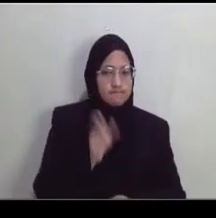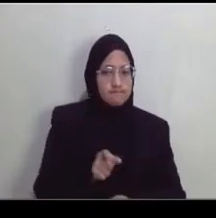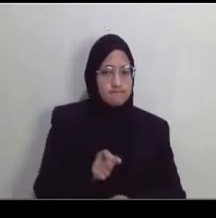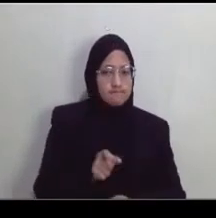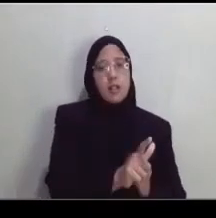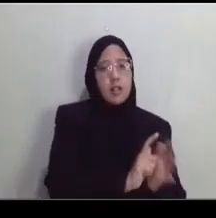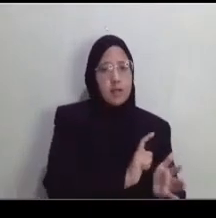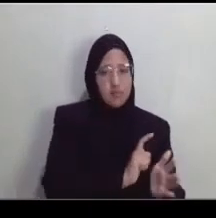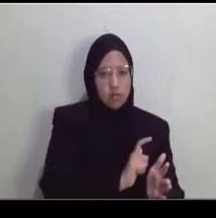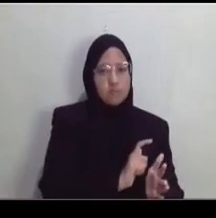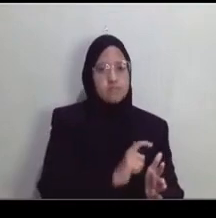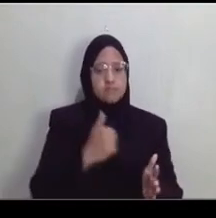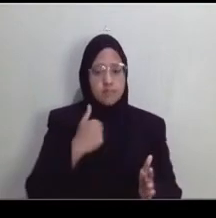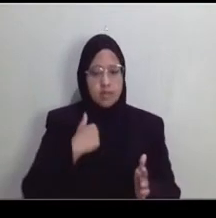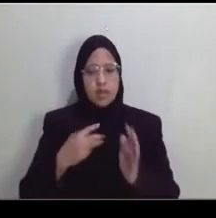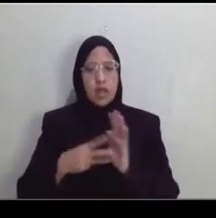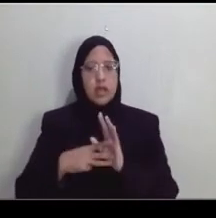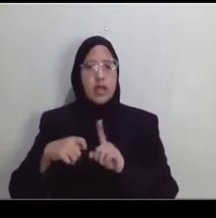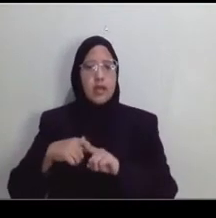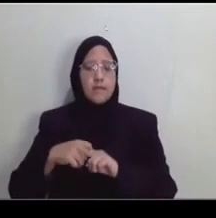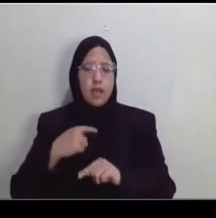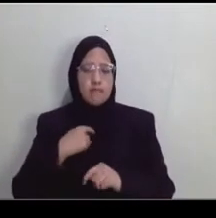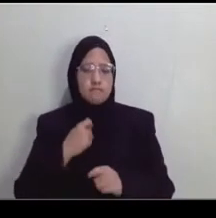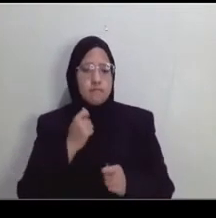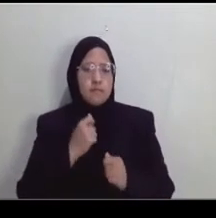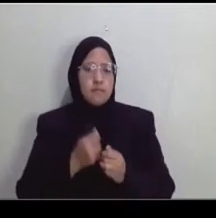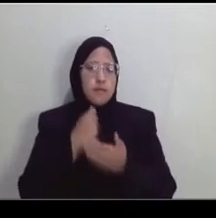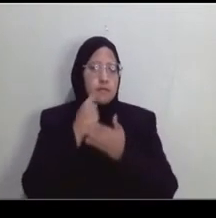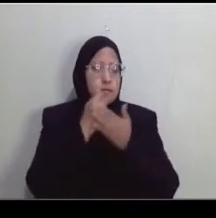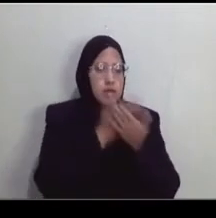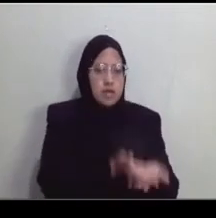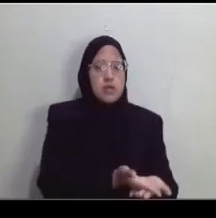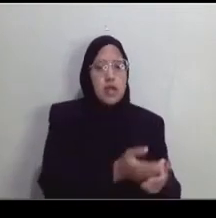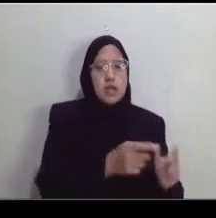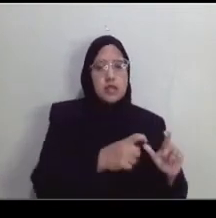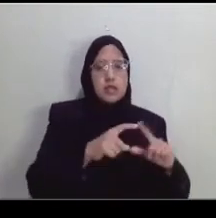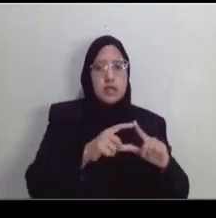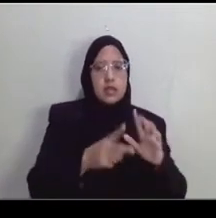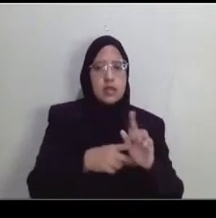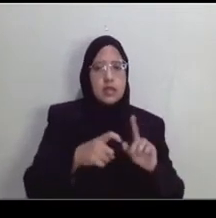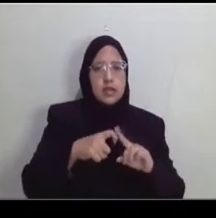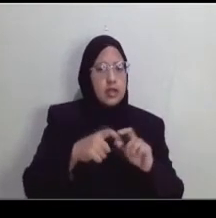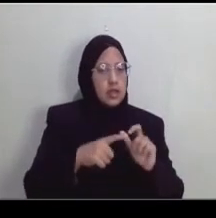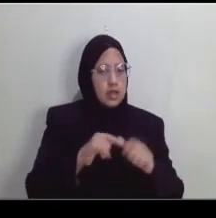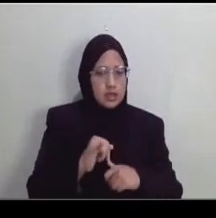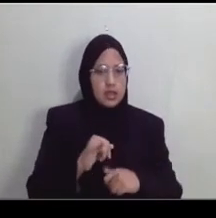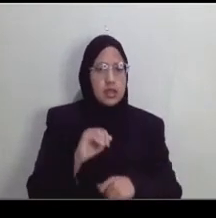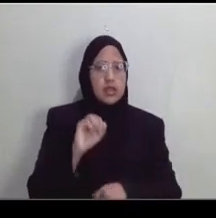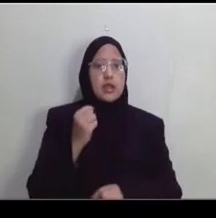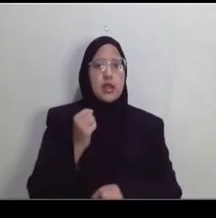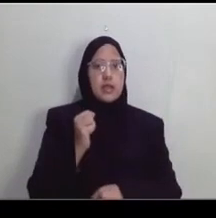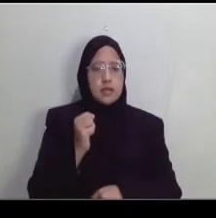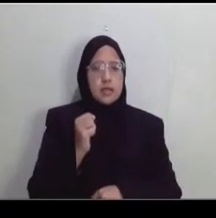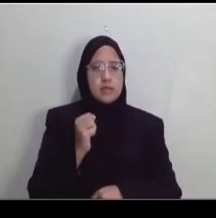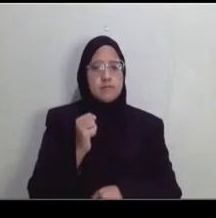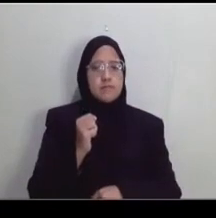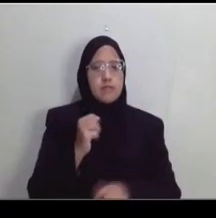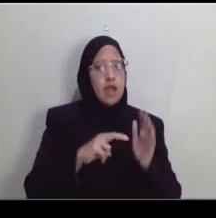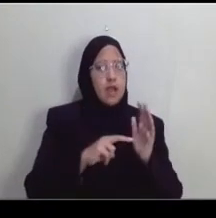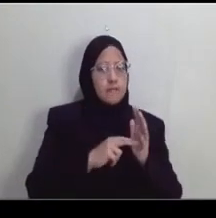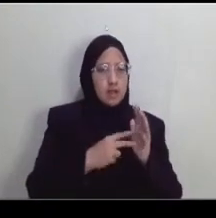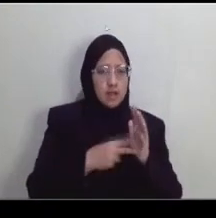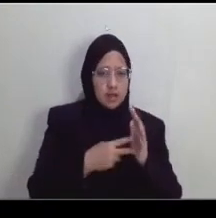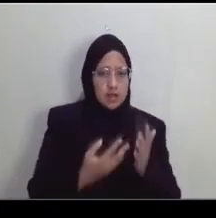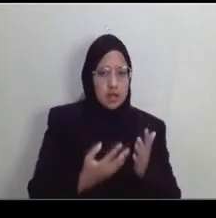kehormatan dalam putus ak tidak bisa serta-merta dimaknai sebagai bentuk pembalasan setimpal